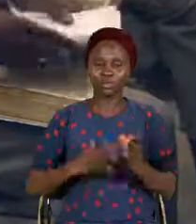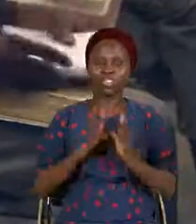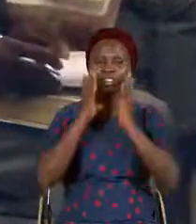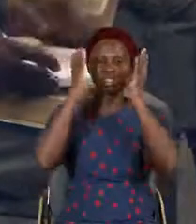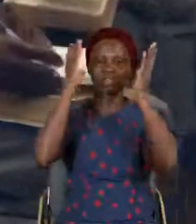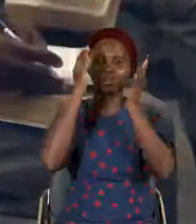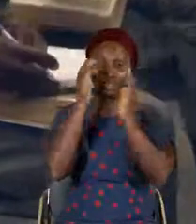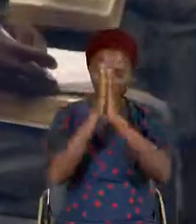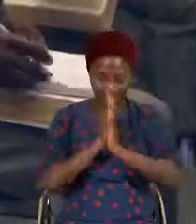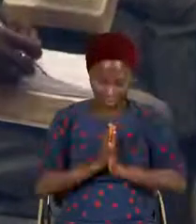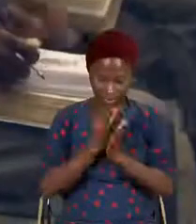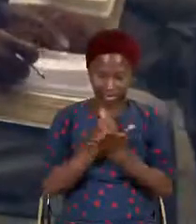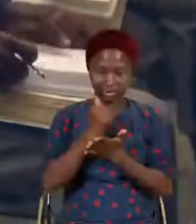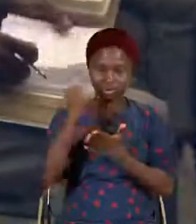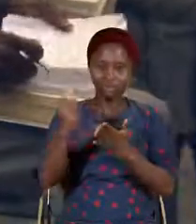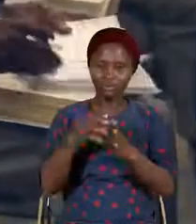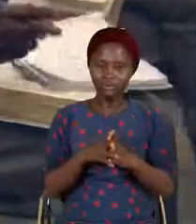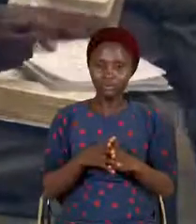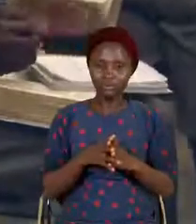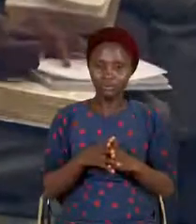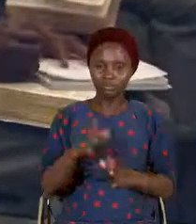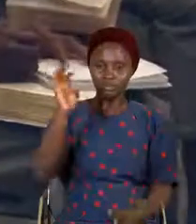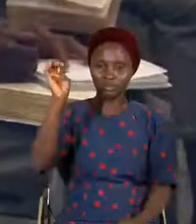Que quelqu'un crie amen.